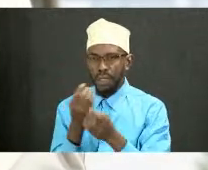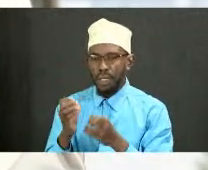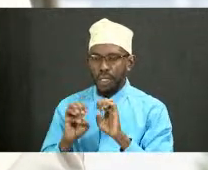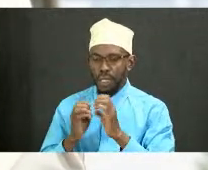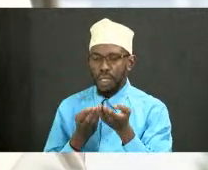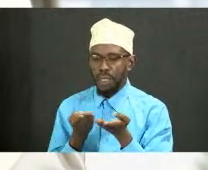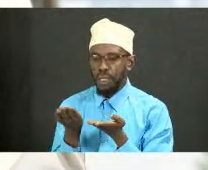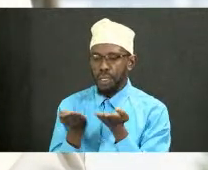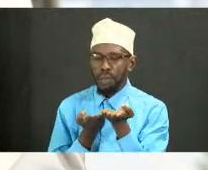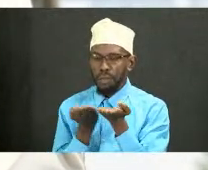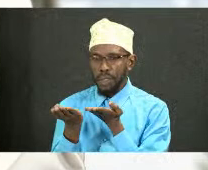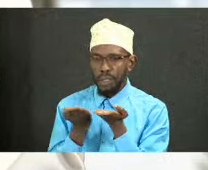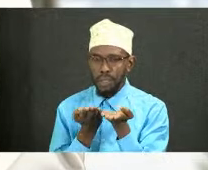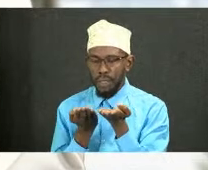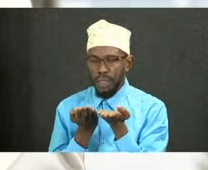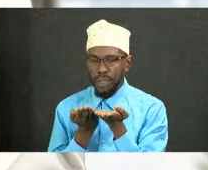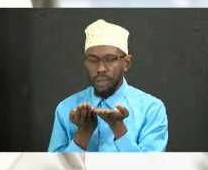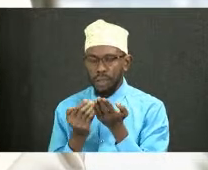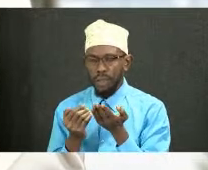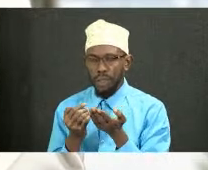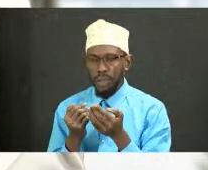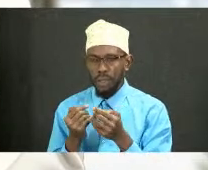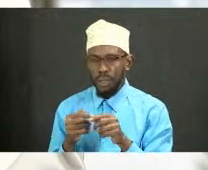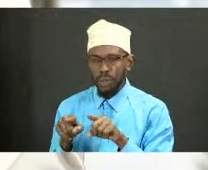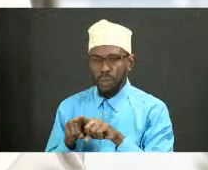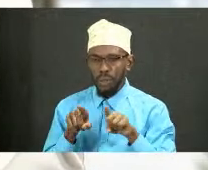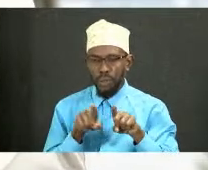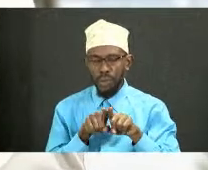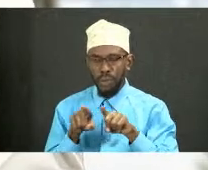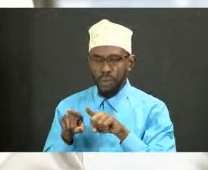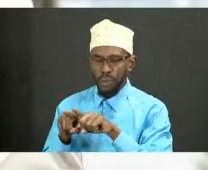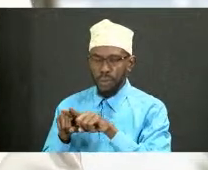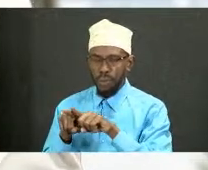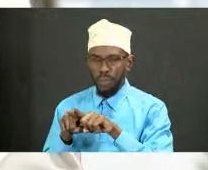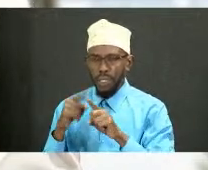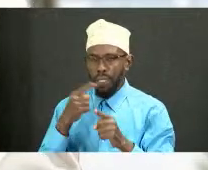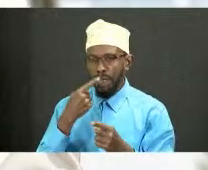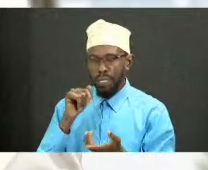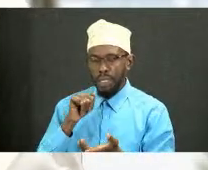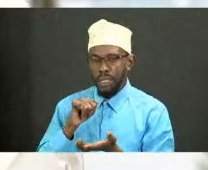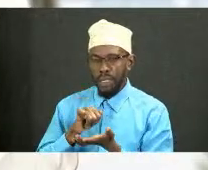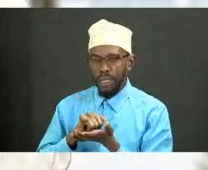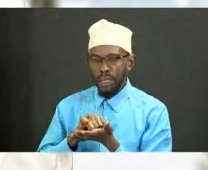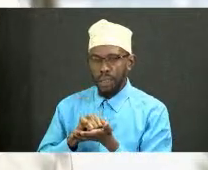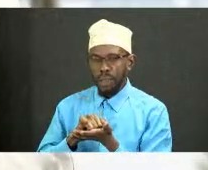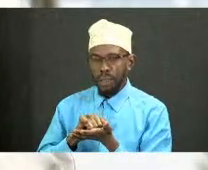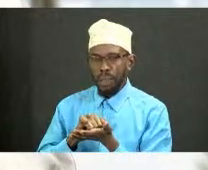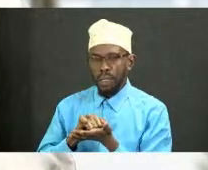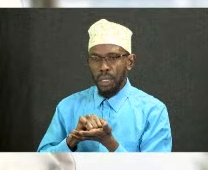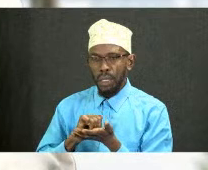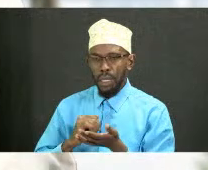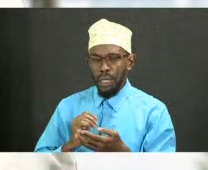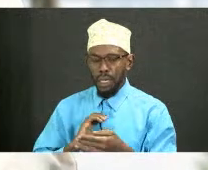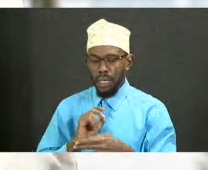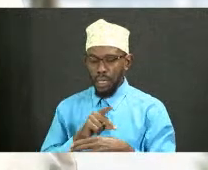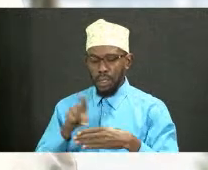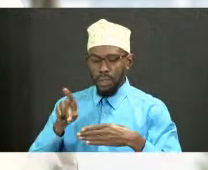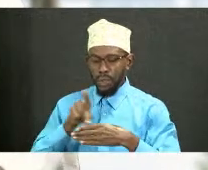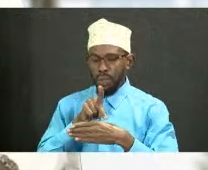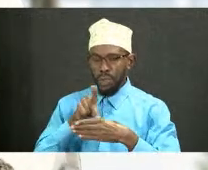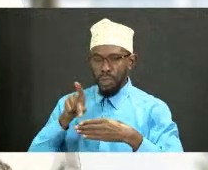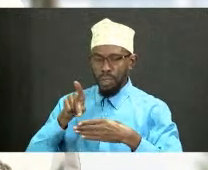asilimia 15 wamepoteza ajira. Na kama alivyo sema mwana